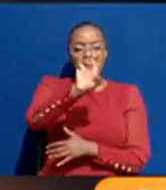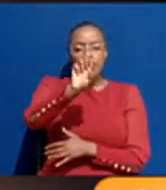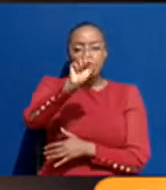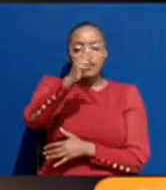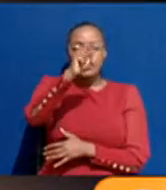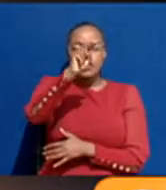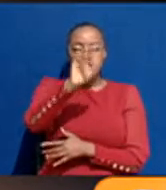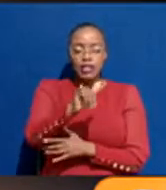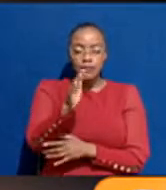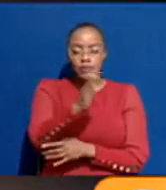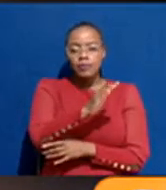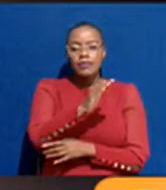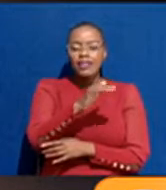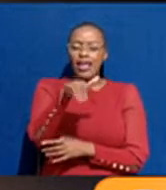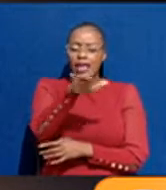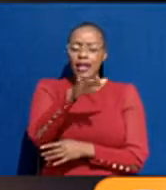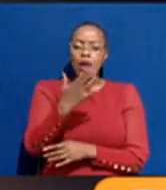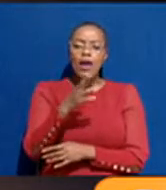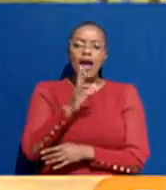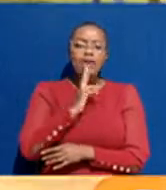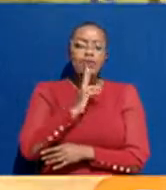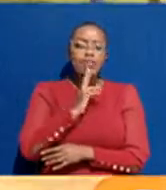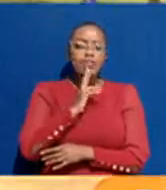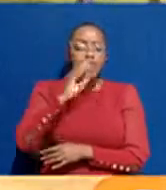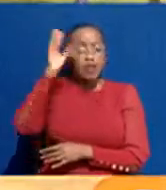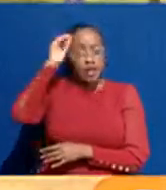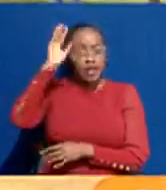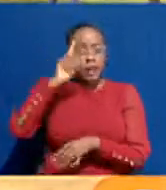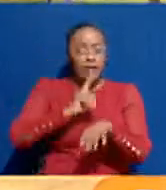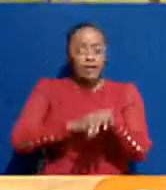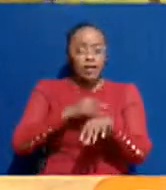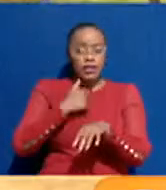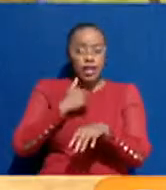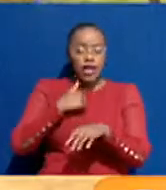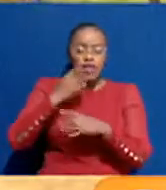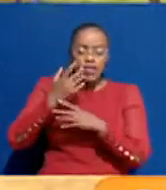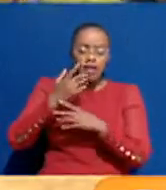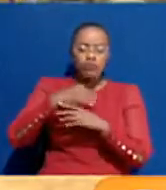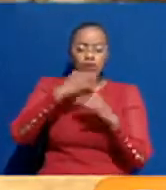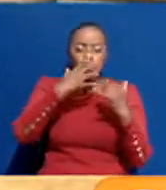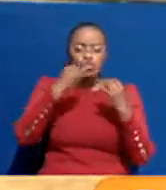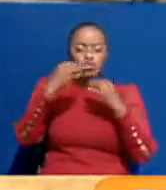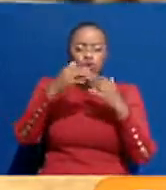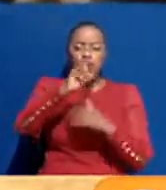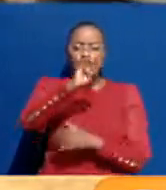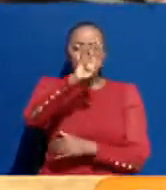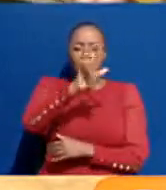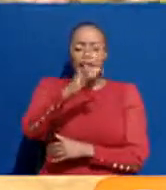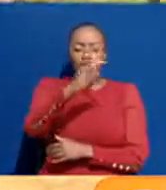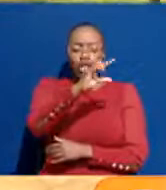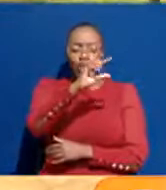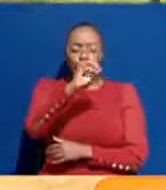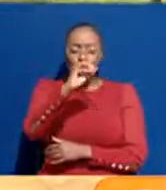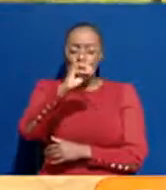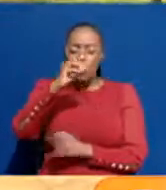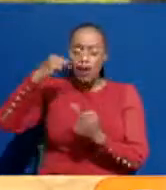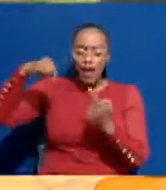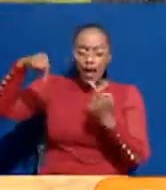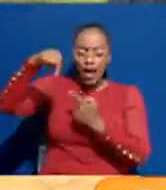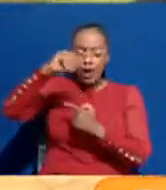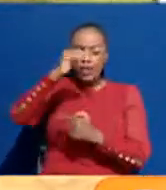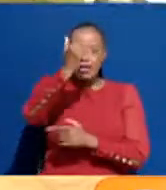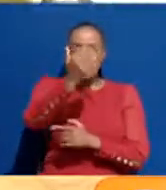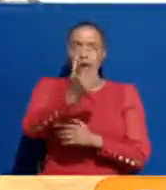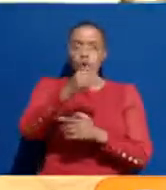Gardens, eneo la Ruiru, kaunti ya Kiambu. Walipomfunga kwa ile merry go round, ile juu kubwa, mtoto